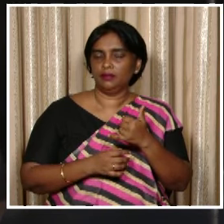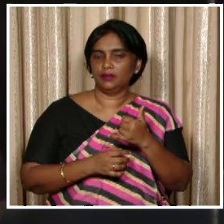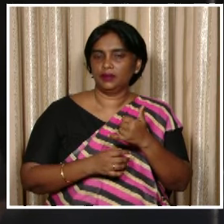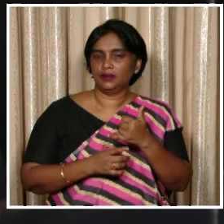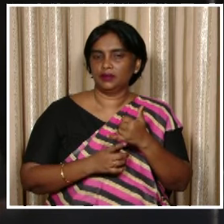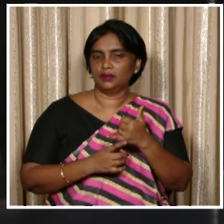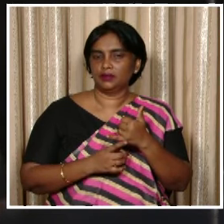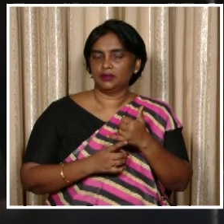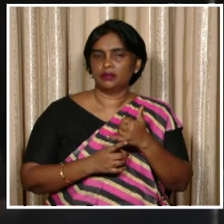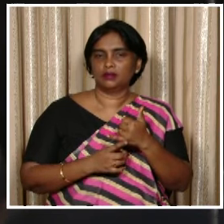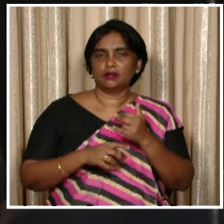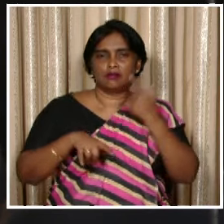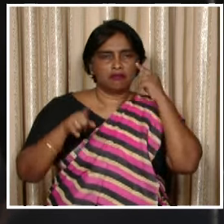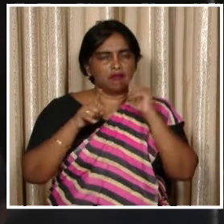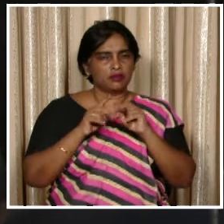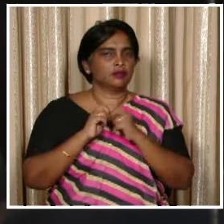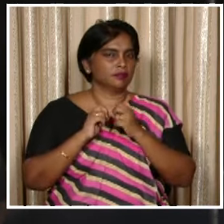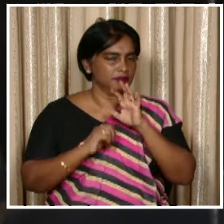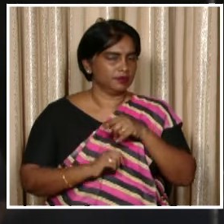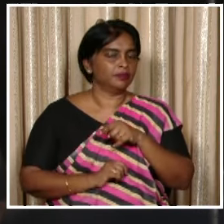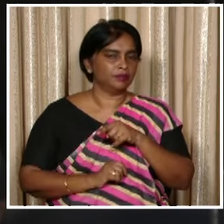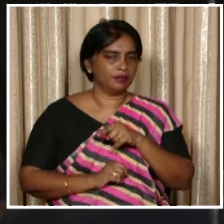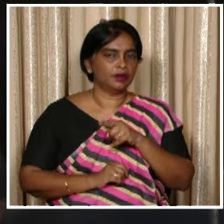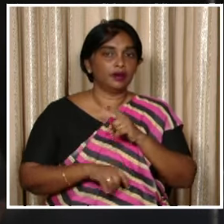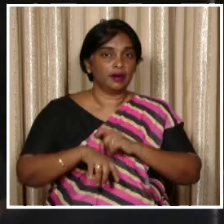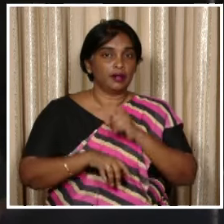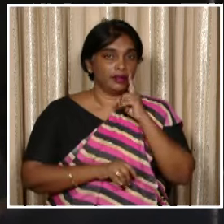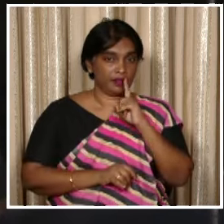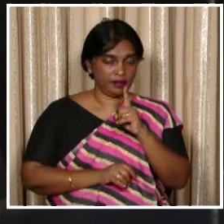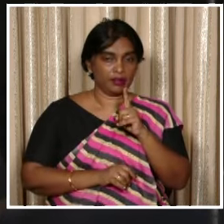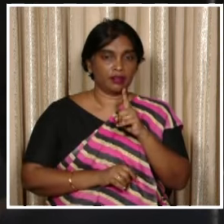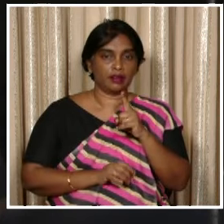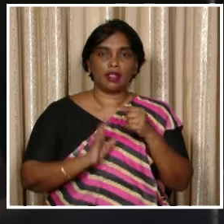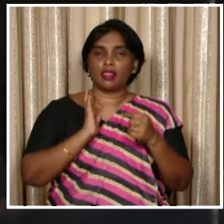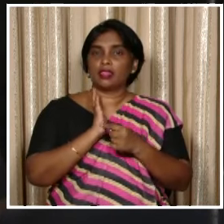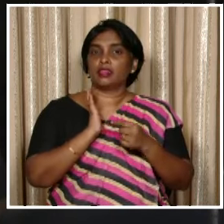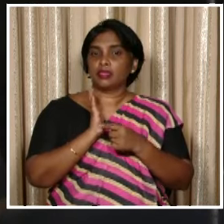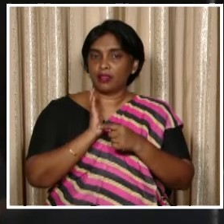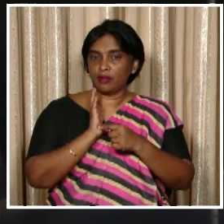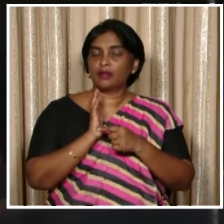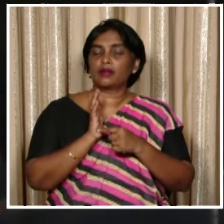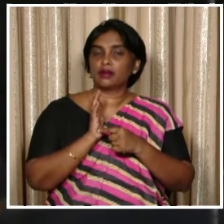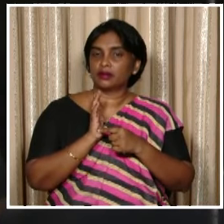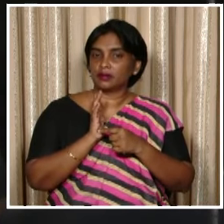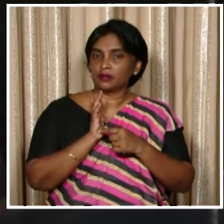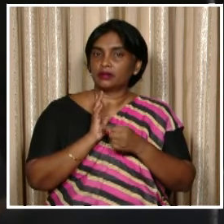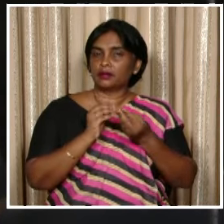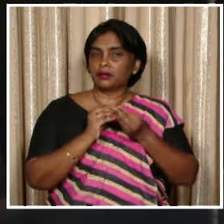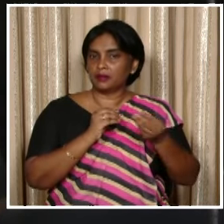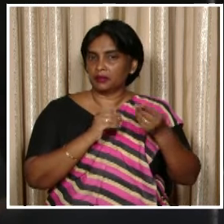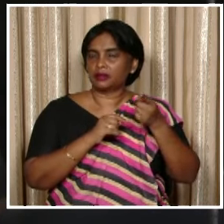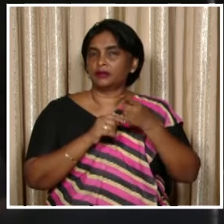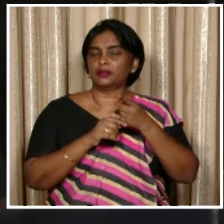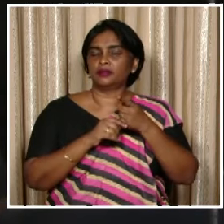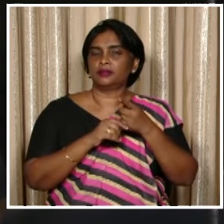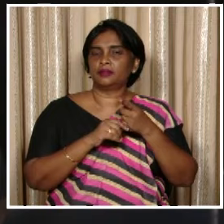මේ ඉන්සිඩන්ට් එකක් සම්බන්ධයෙන්. එක වෙනකොට තබ්බෝව කරවලස්ගව ආසන්න